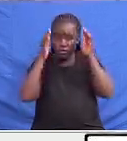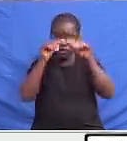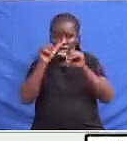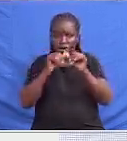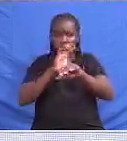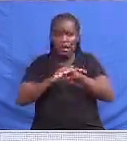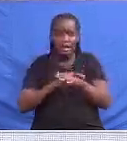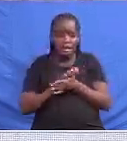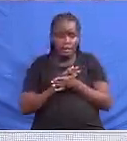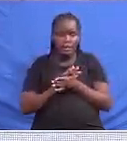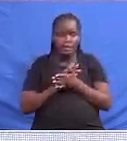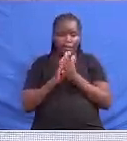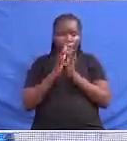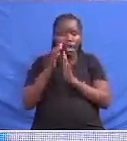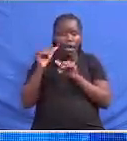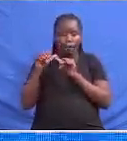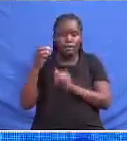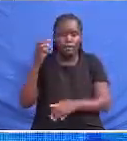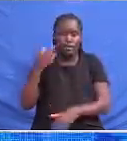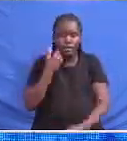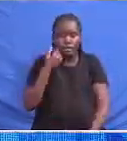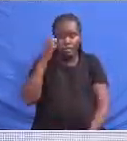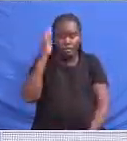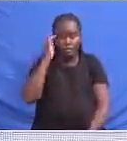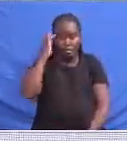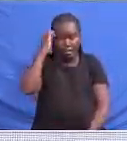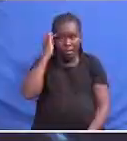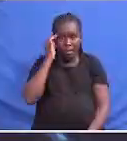huduma maalum za magonjwa ya akili. An Odida, TV 47.